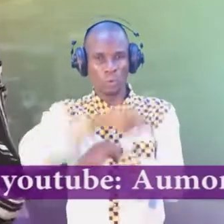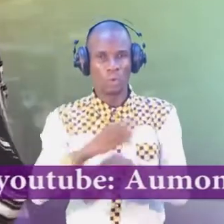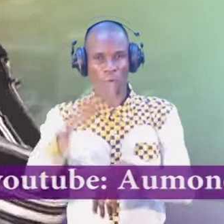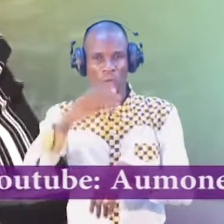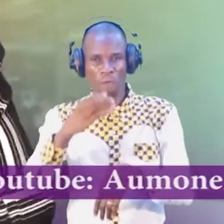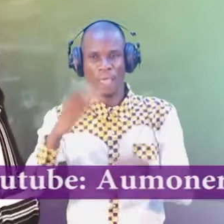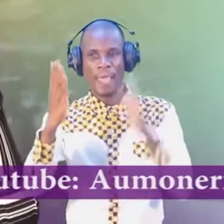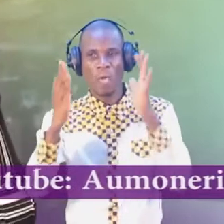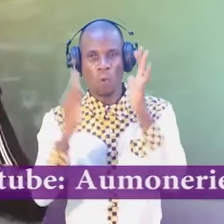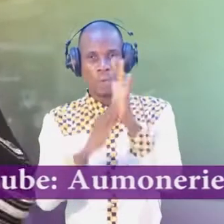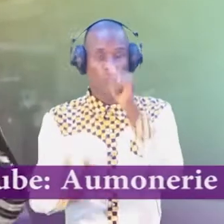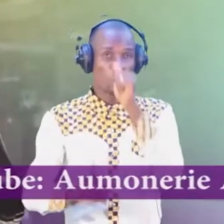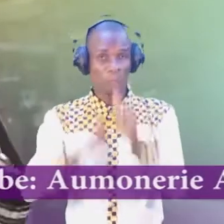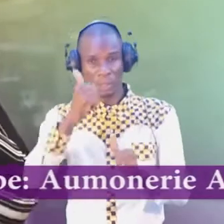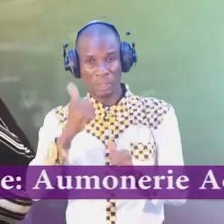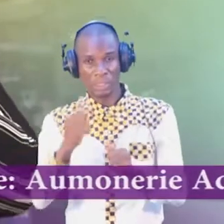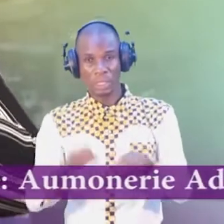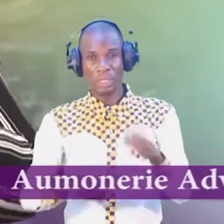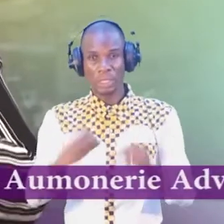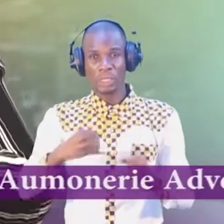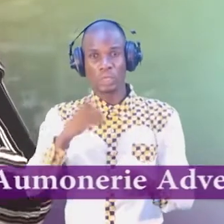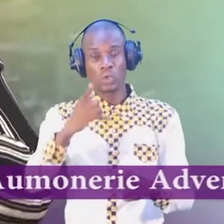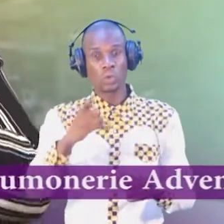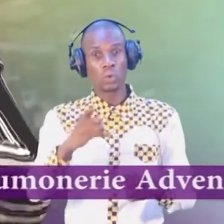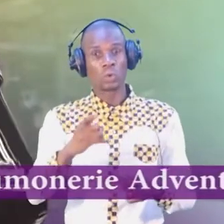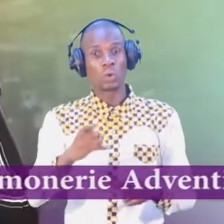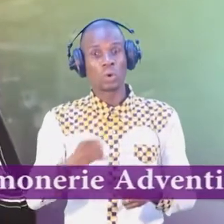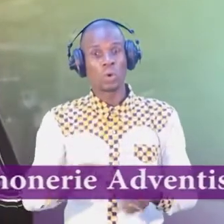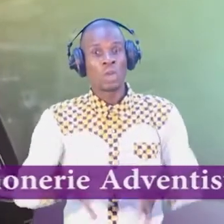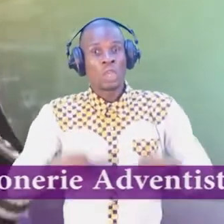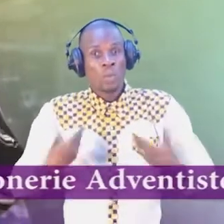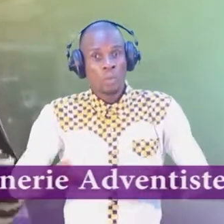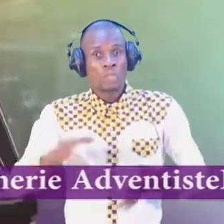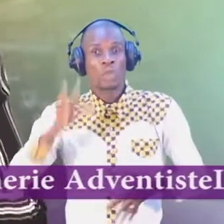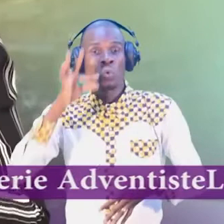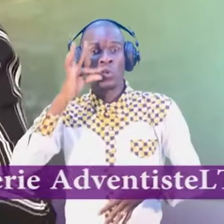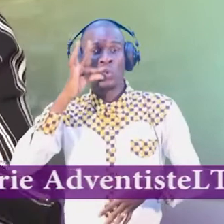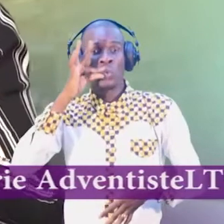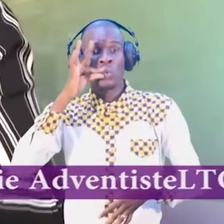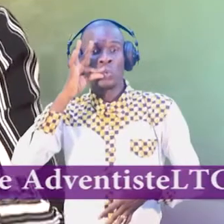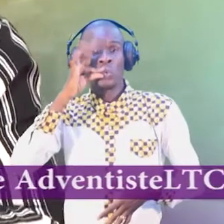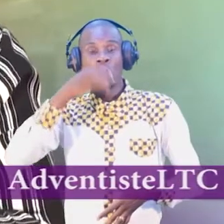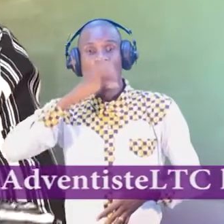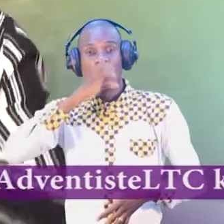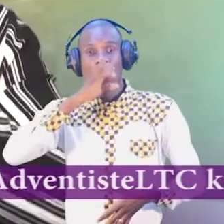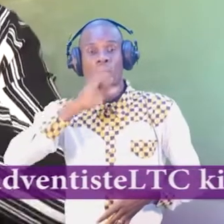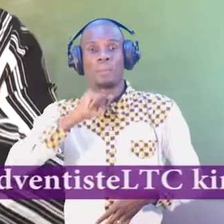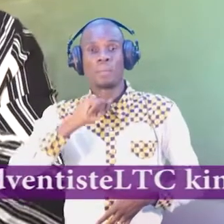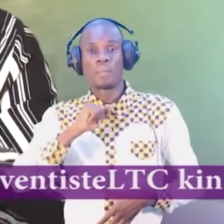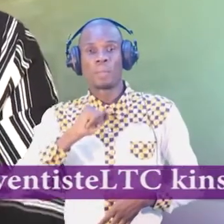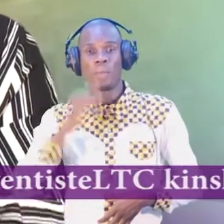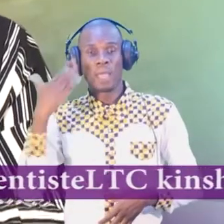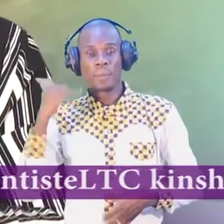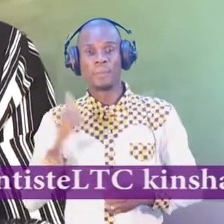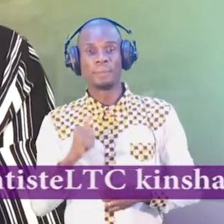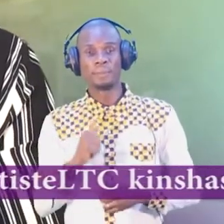yon na kotika likaya. Ya mi bale zali kosala ngala sisa ya kubenda mo pepe pe kubimisa makasi